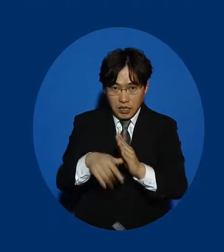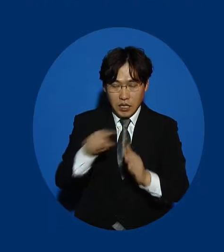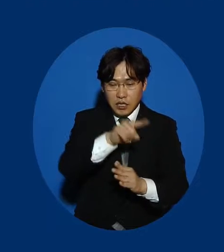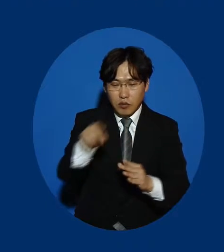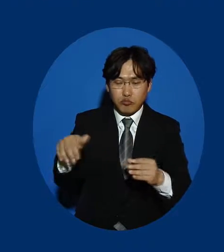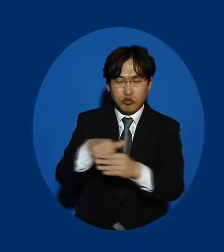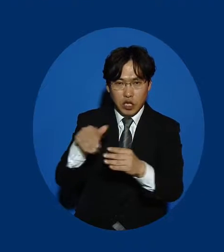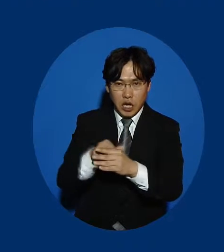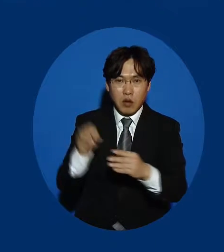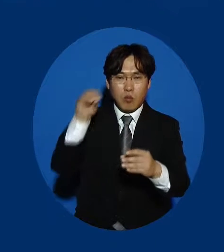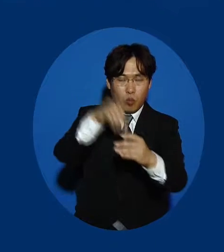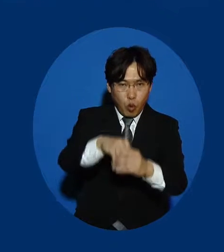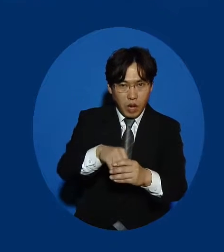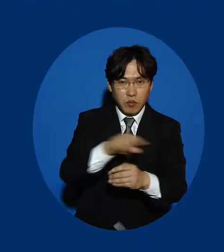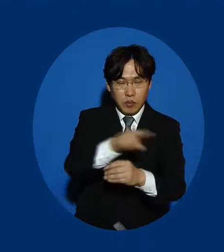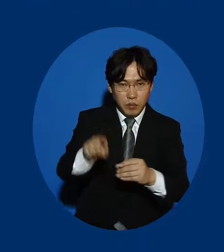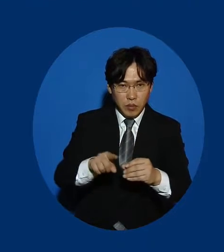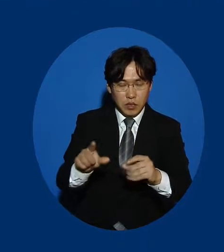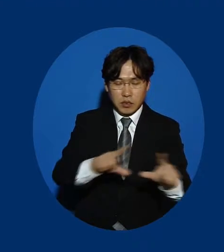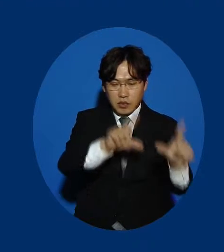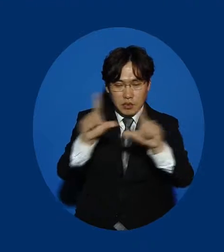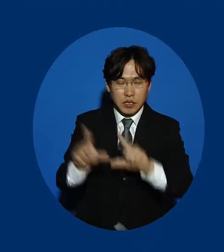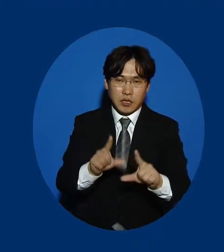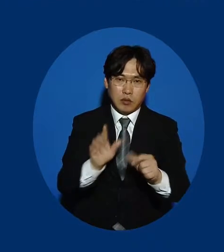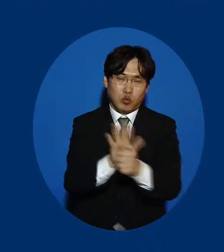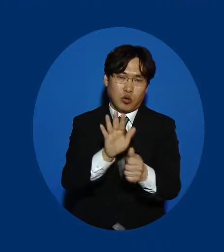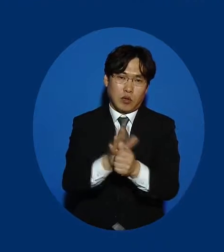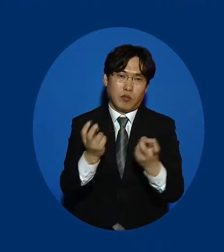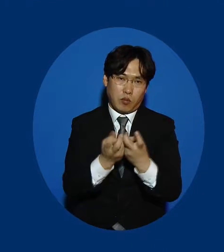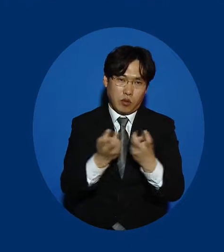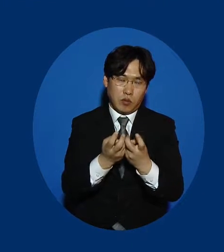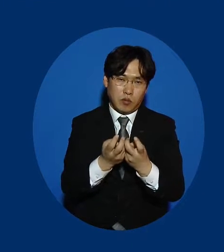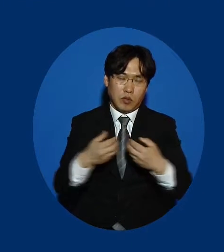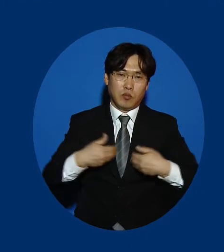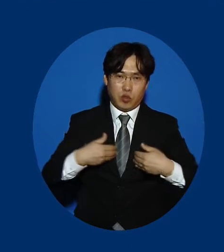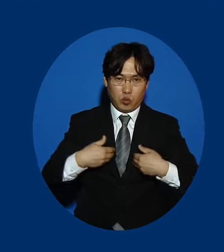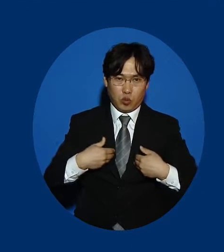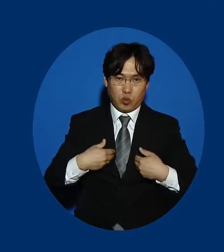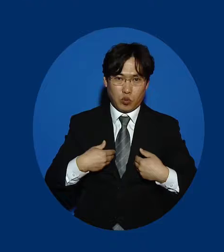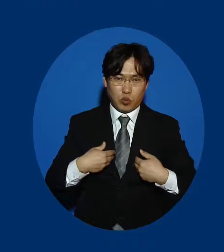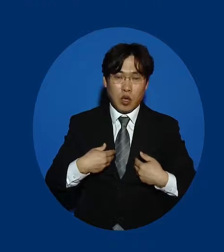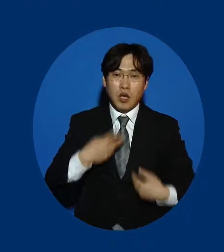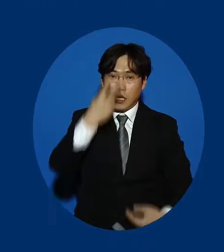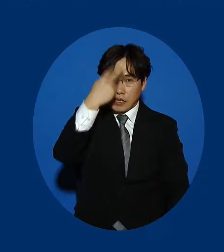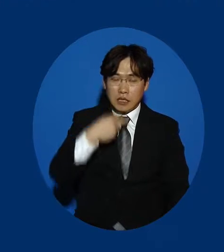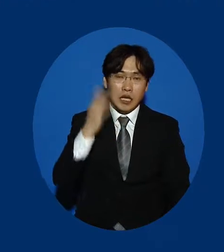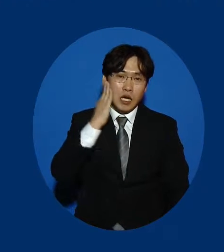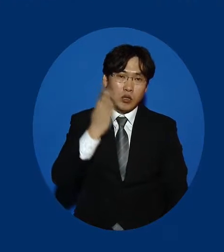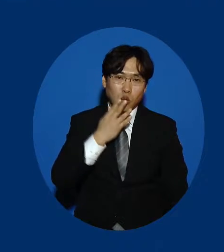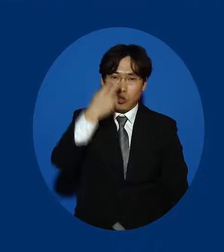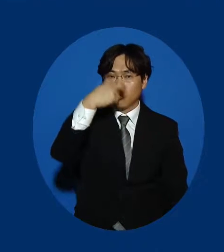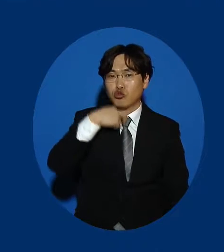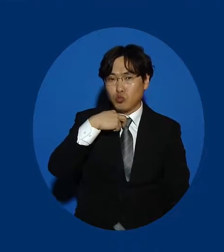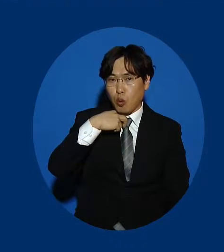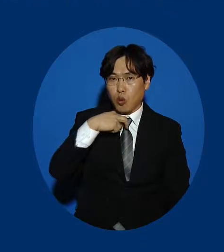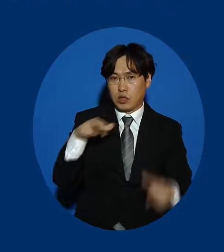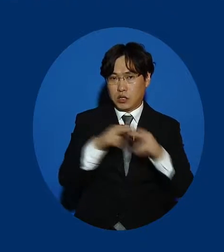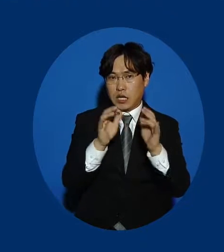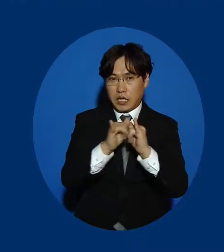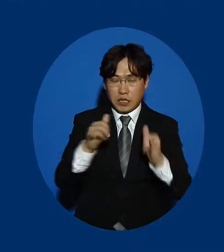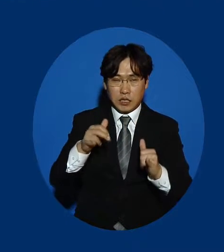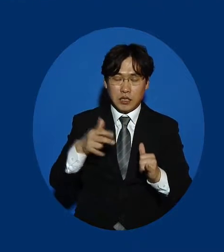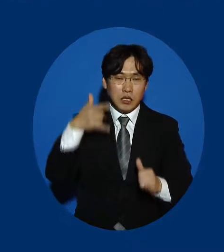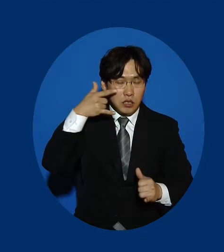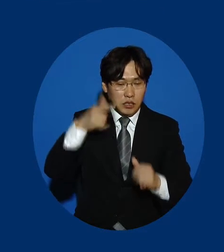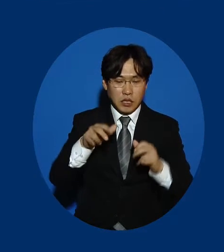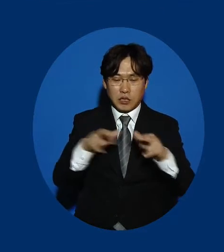되고 마지막으로 지금 그 중복 맥농장애, 중복장애죠. 맥농장애에 대한 정책들이 지금 막 개발되고 있는데